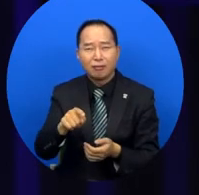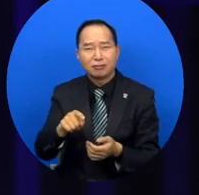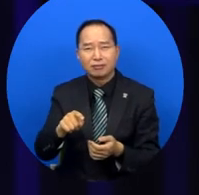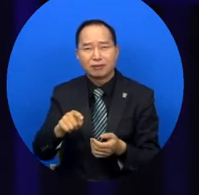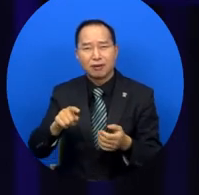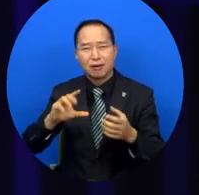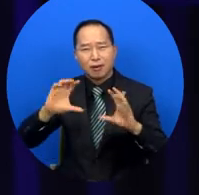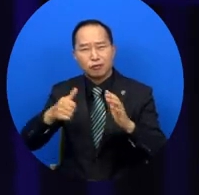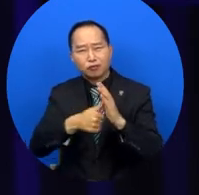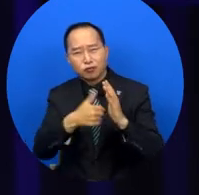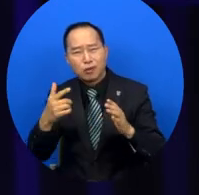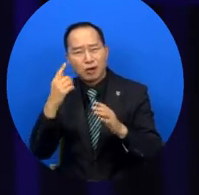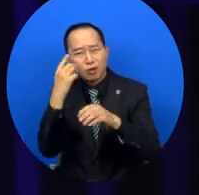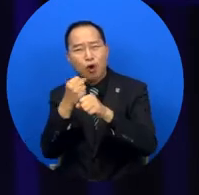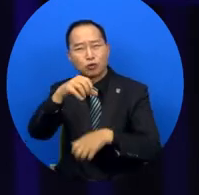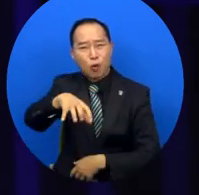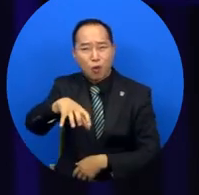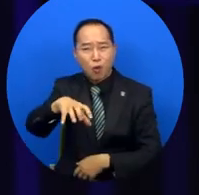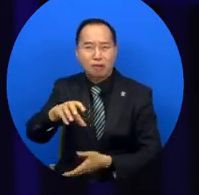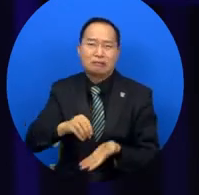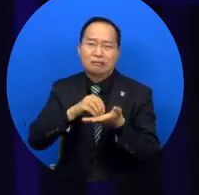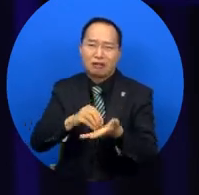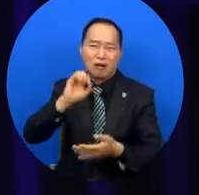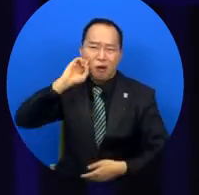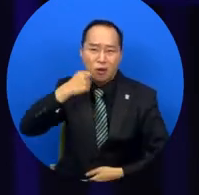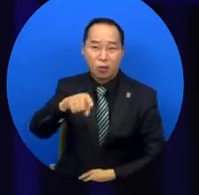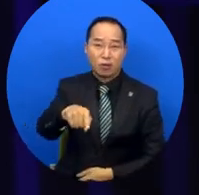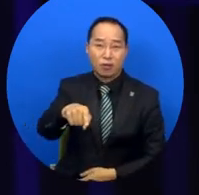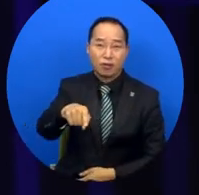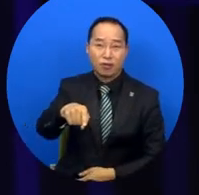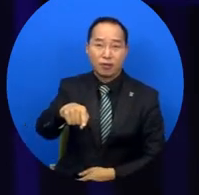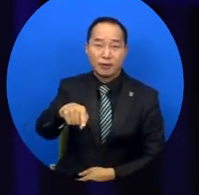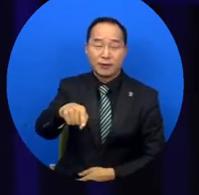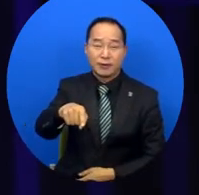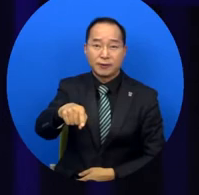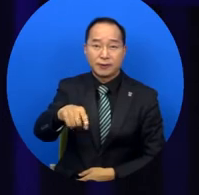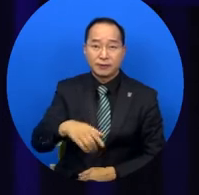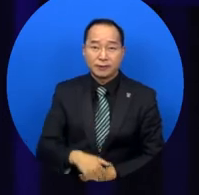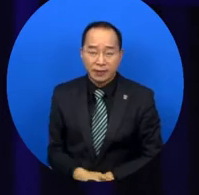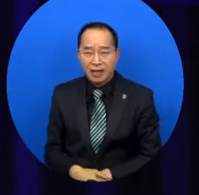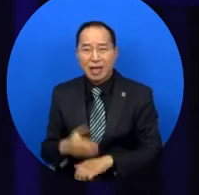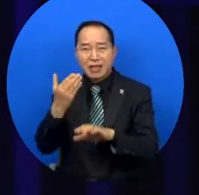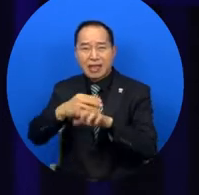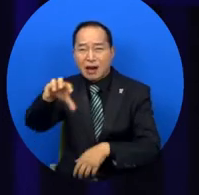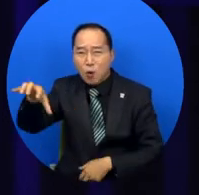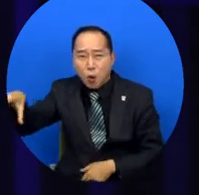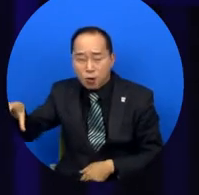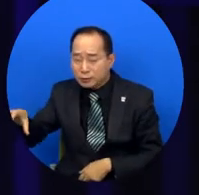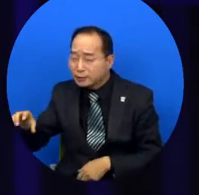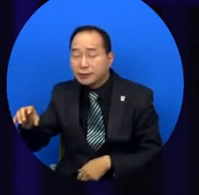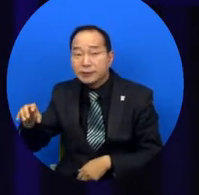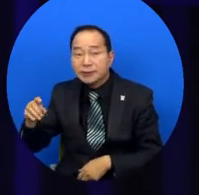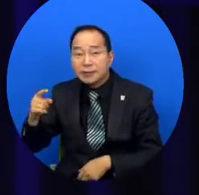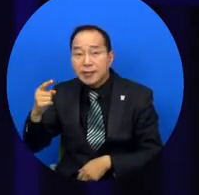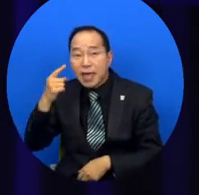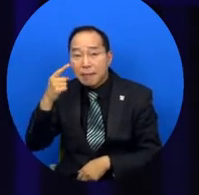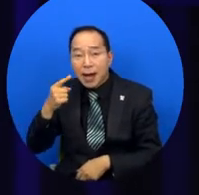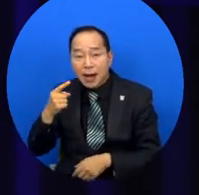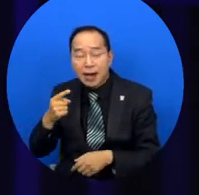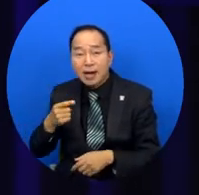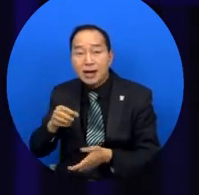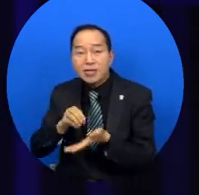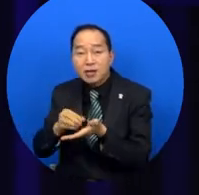영상 연구소라고 엄청 세계적인 수준의 연구소였어요. 그러니까 들어가기 힘든 데인데 이게 내놓고 제가 다른 데도 많이